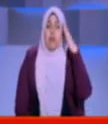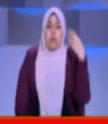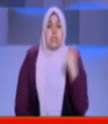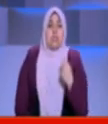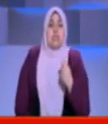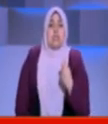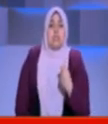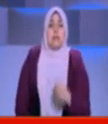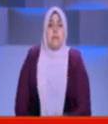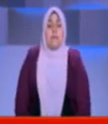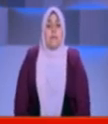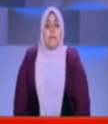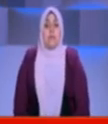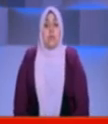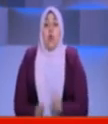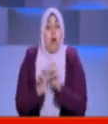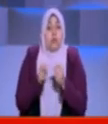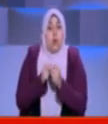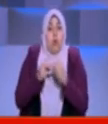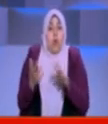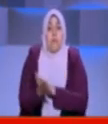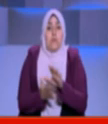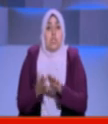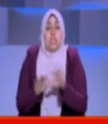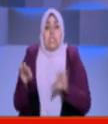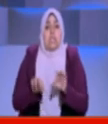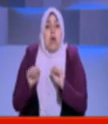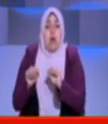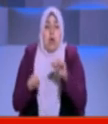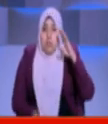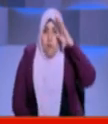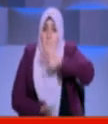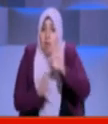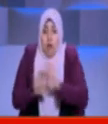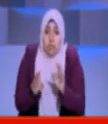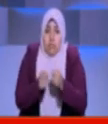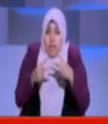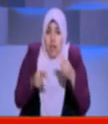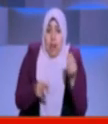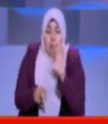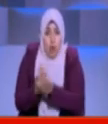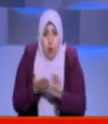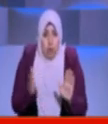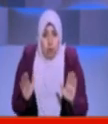أهلا وسهلا بك، هل انتهت كل العقبات من طريق السيد مصطفى الكاظمي لتشكيل هذه الحكومة؟